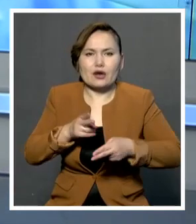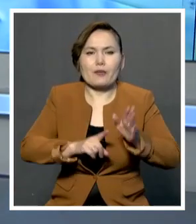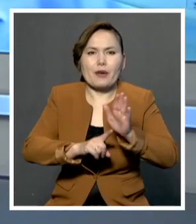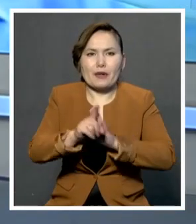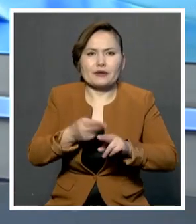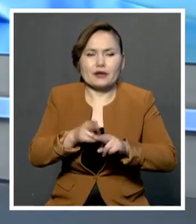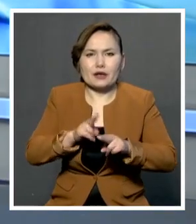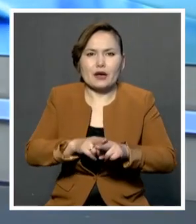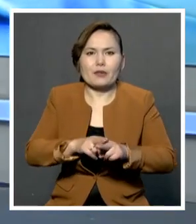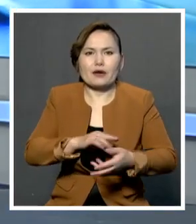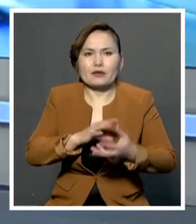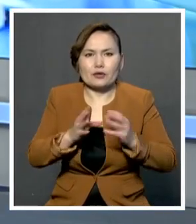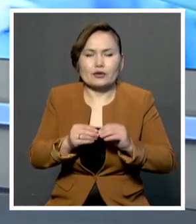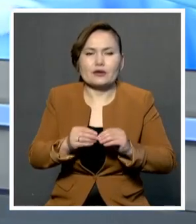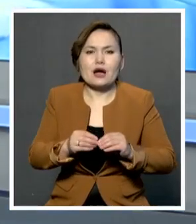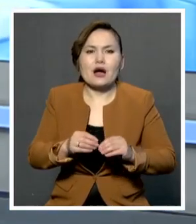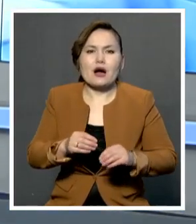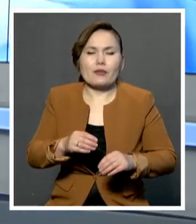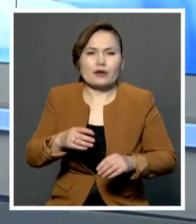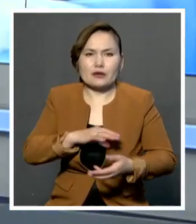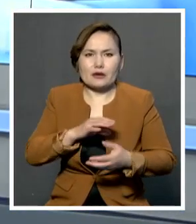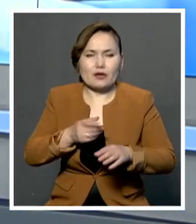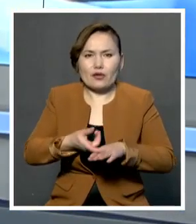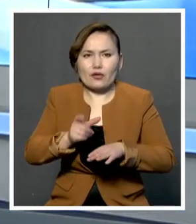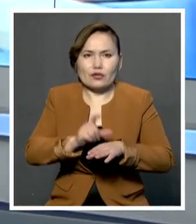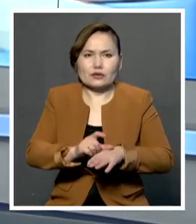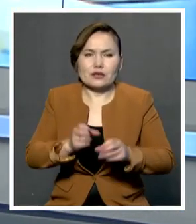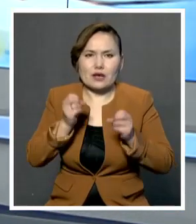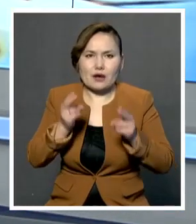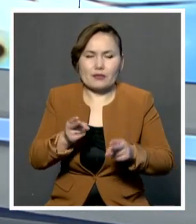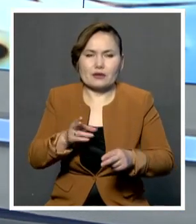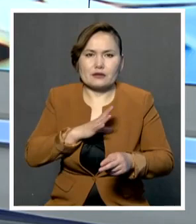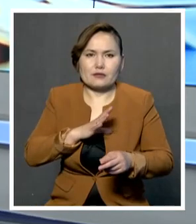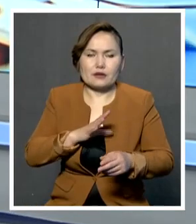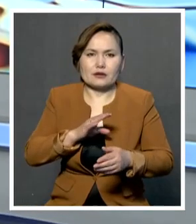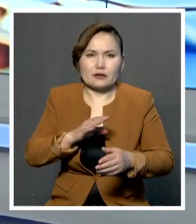артықшылығы ота жабық түрде өтеді және жансыздандыру препараты салынбайды. Тілші тарқатсын.